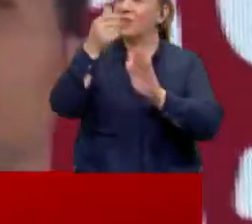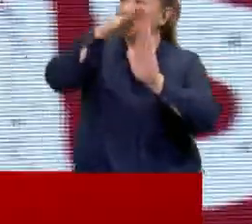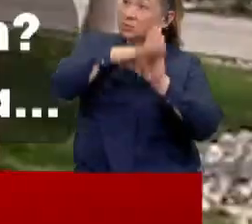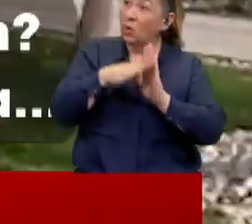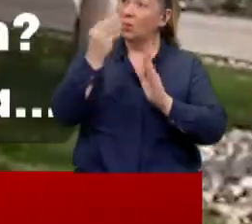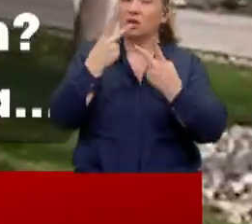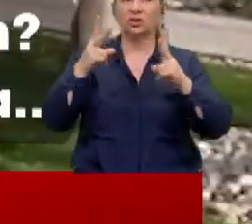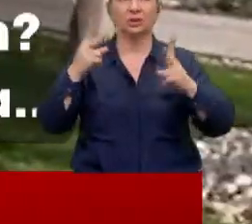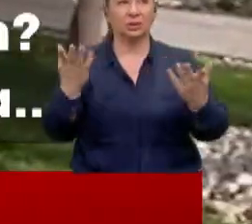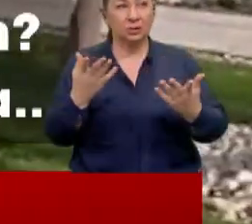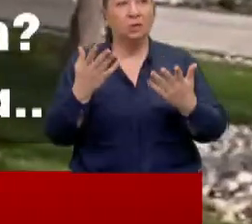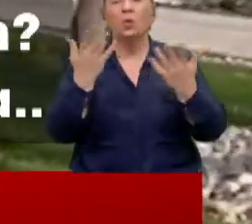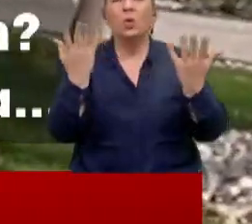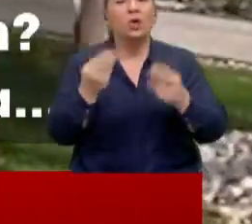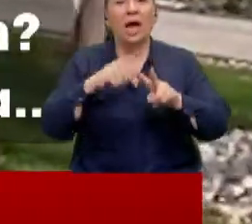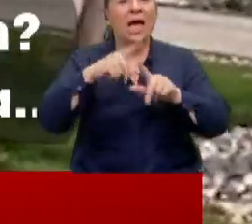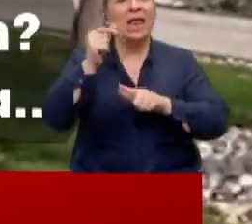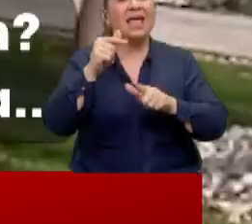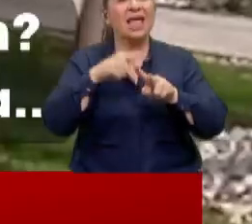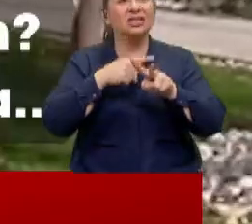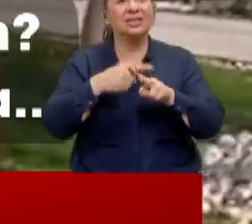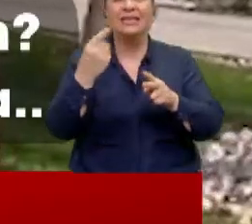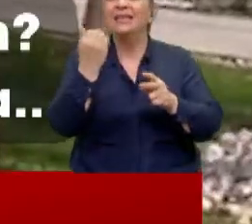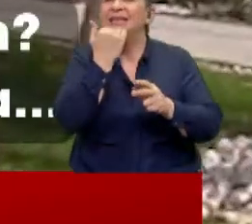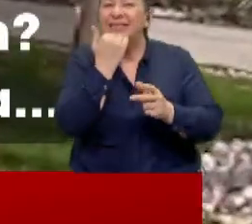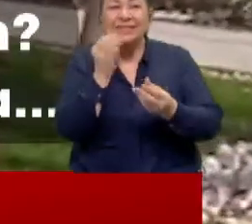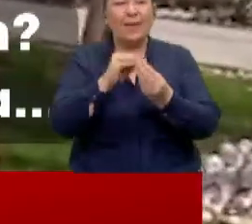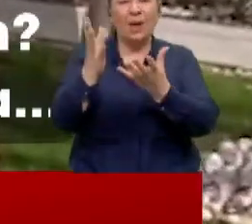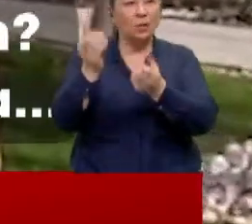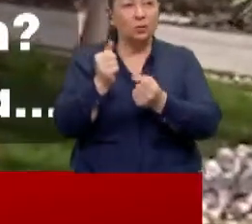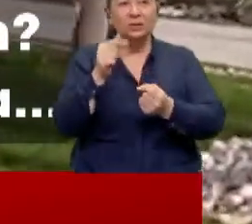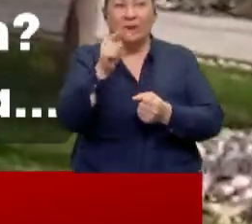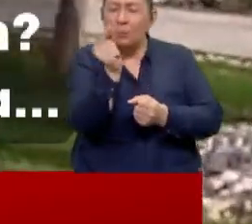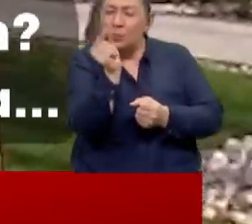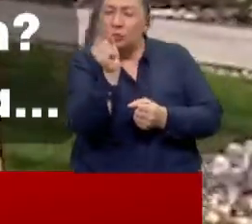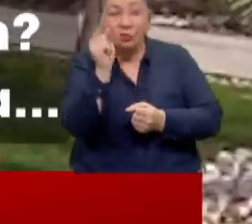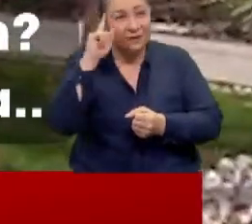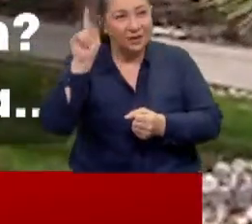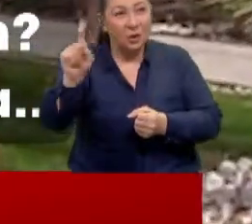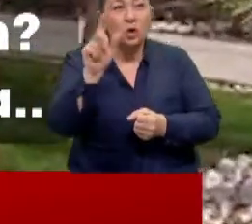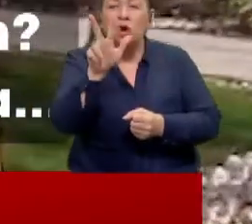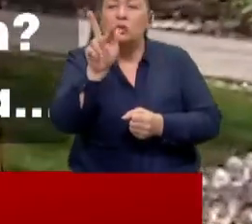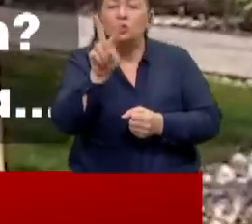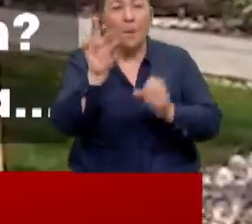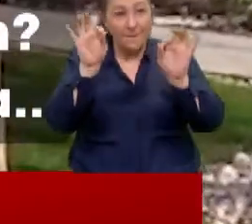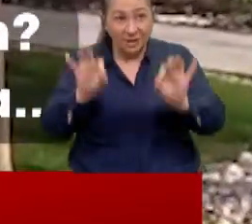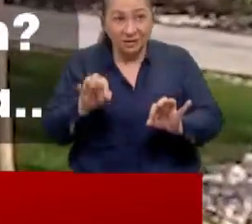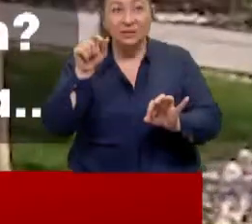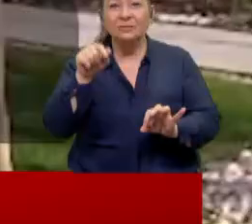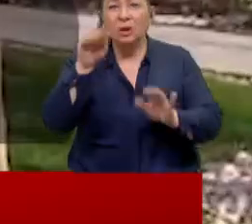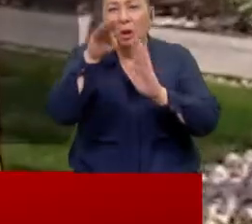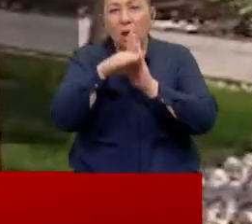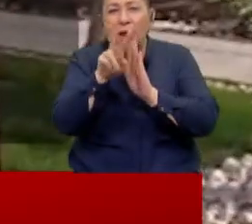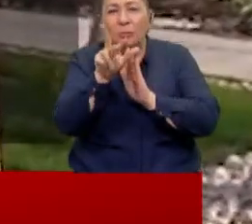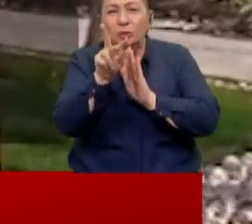olarak açıkladı. Ne oldu Ali Yalçın? Hani seyyanen zam alıyordun? Sen buçuklara taktın, 3,5'la başladın. Şimdi